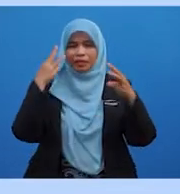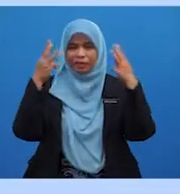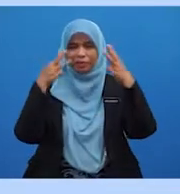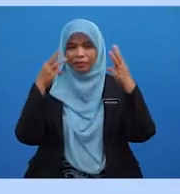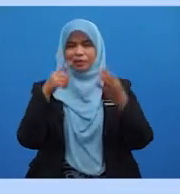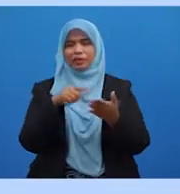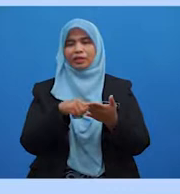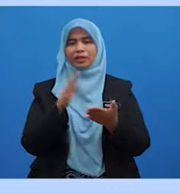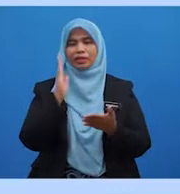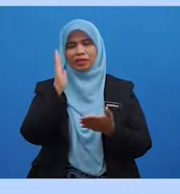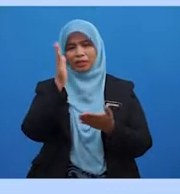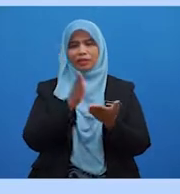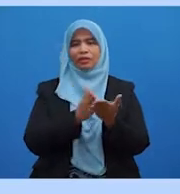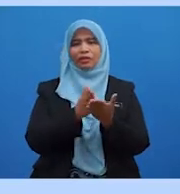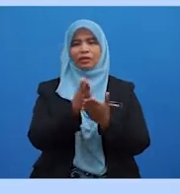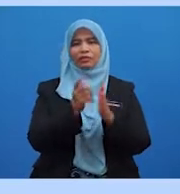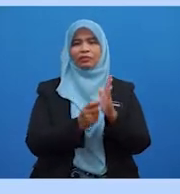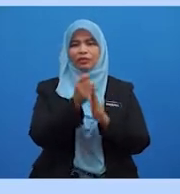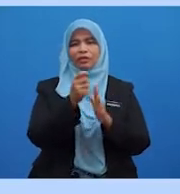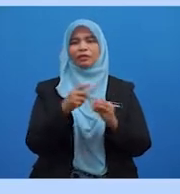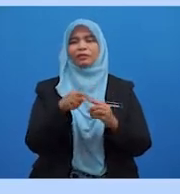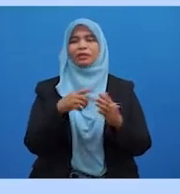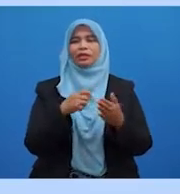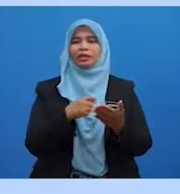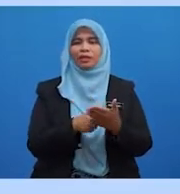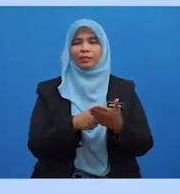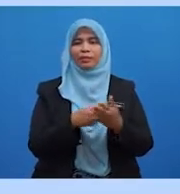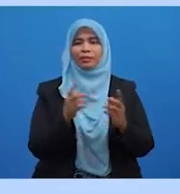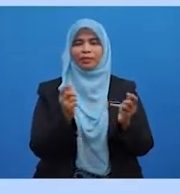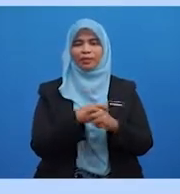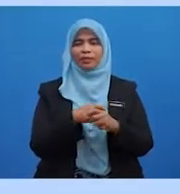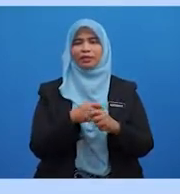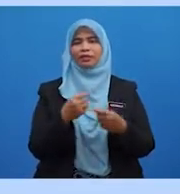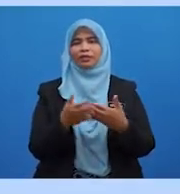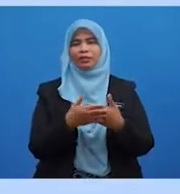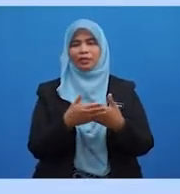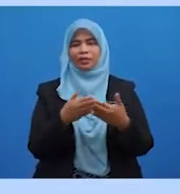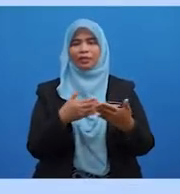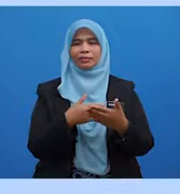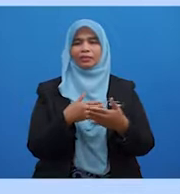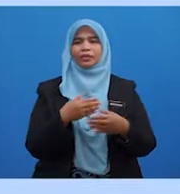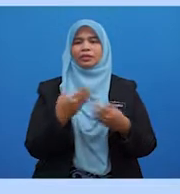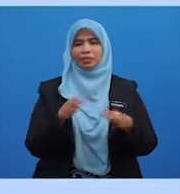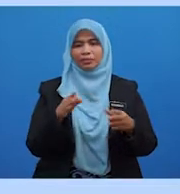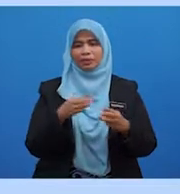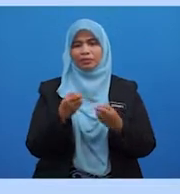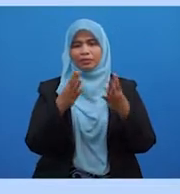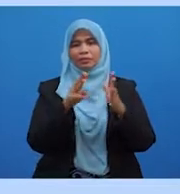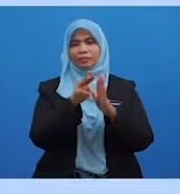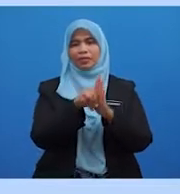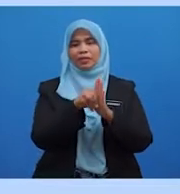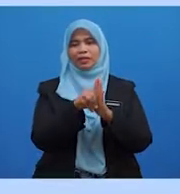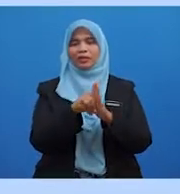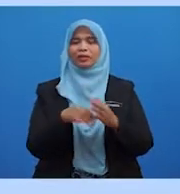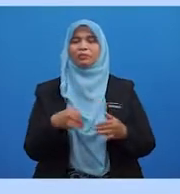meningkat apabila tempoh pertandingan semakin hampir. Selepas beberapa minit bermain dalam perlawanan,